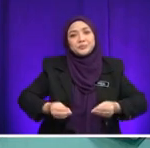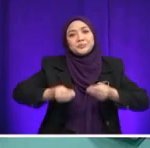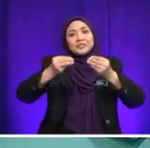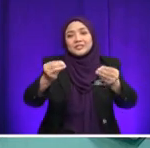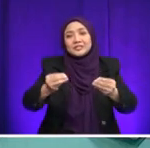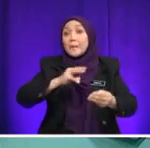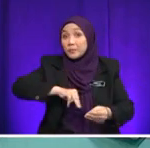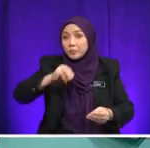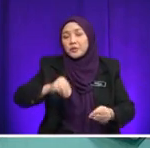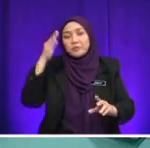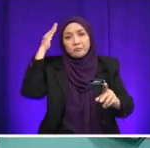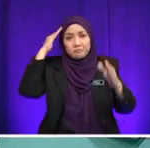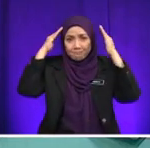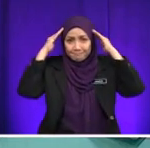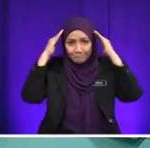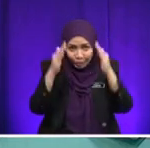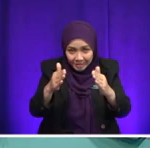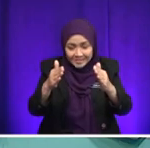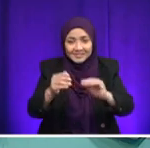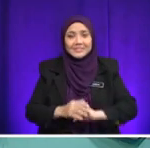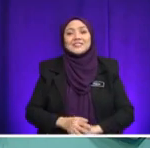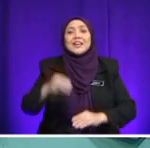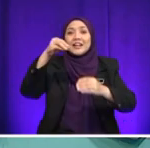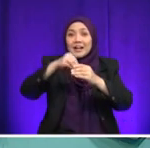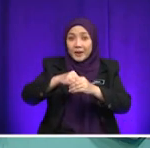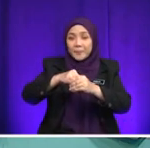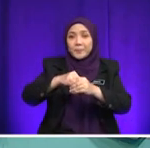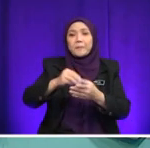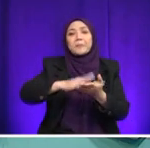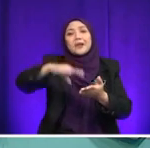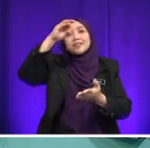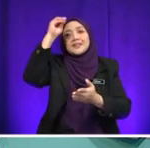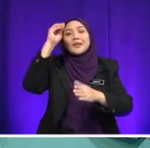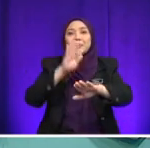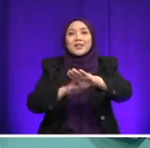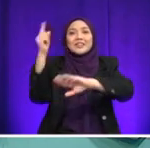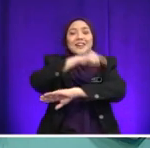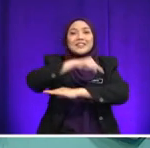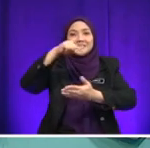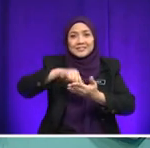dalam menjawab soal dan ataupun belajar pada hari ini ya Semangat